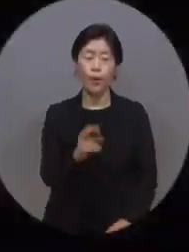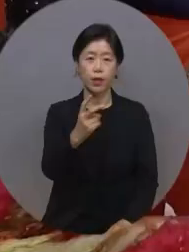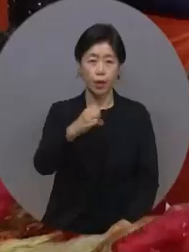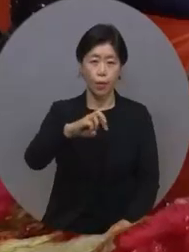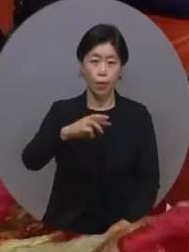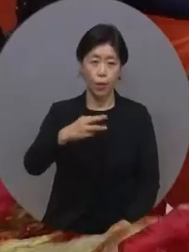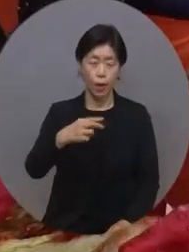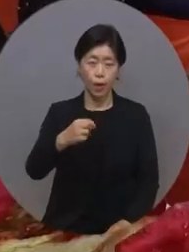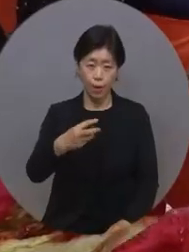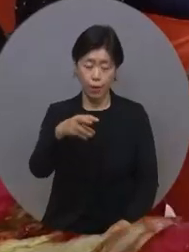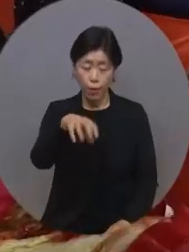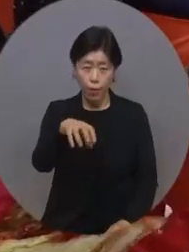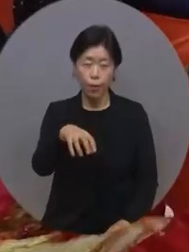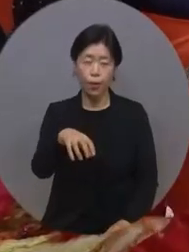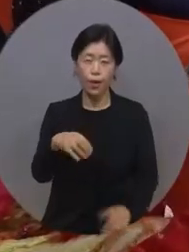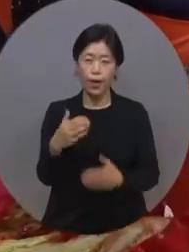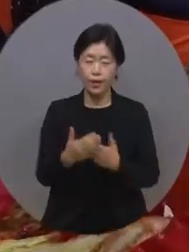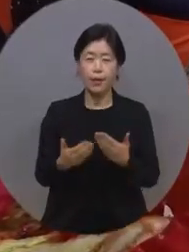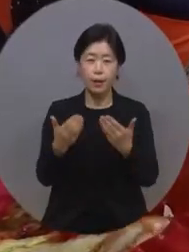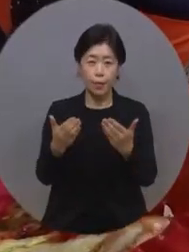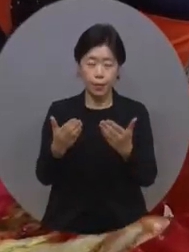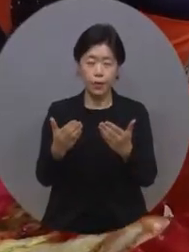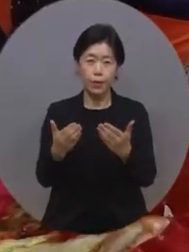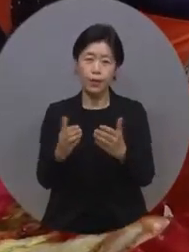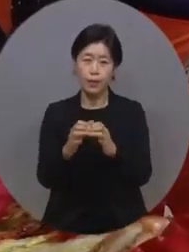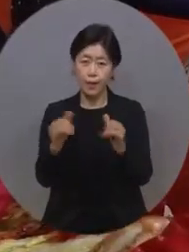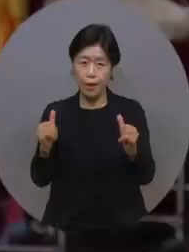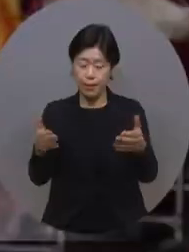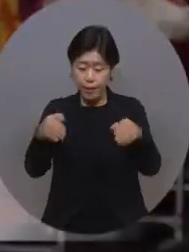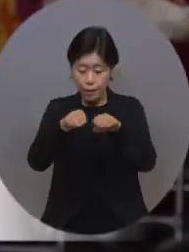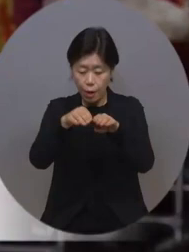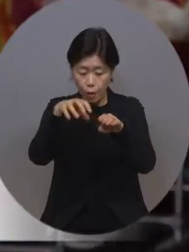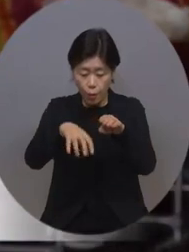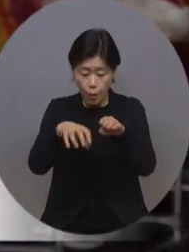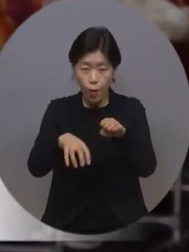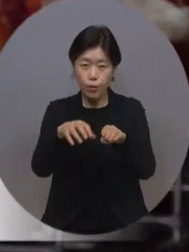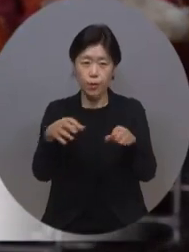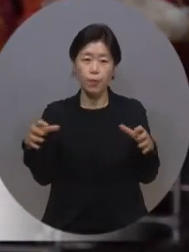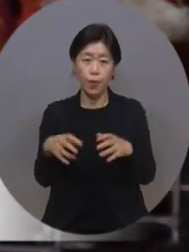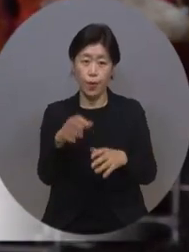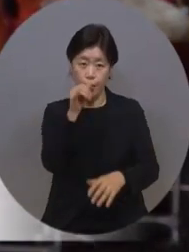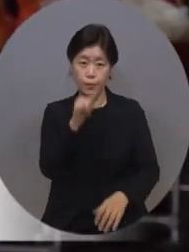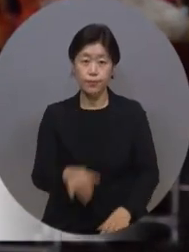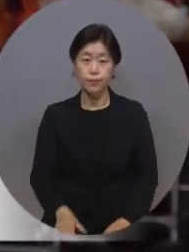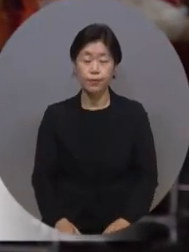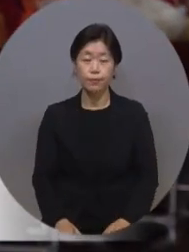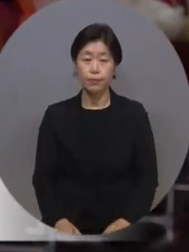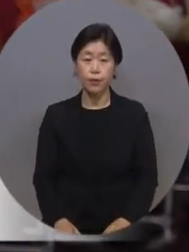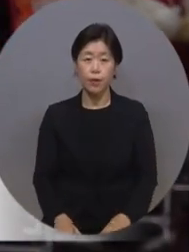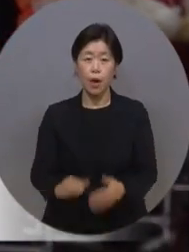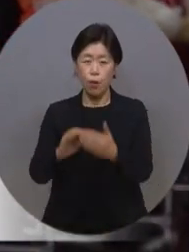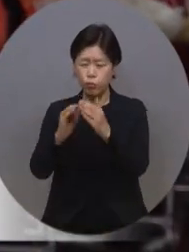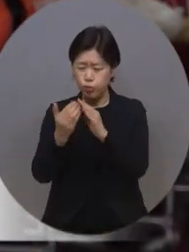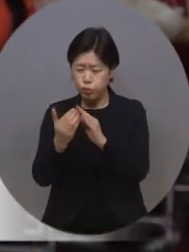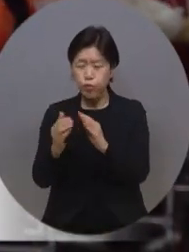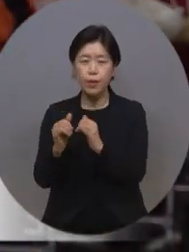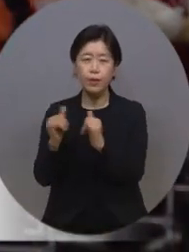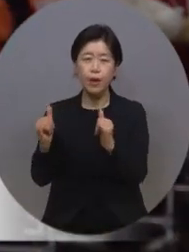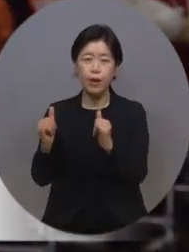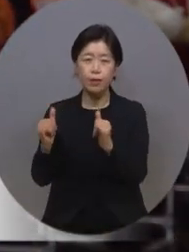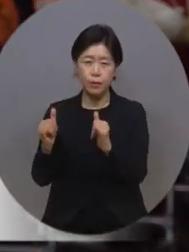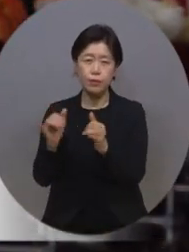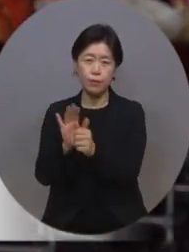행사가 영월군 자원봉사센터 지하주차장에서 열렸습니다. 취약계층 대상으로 김장하기